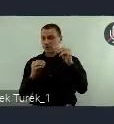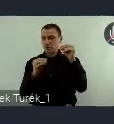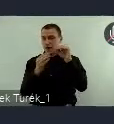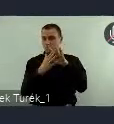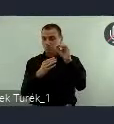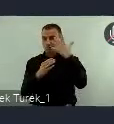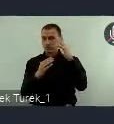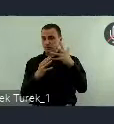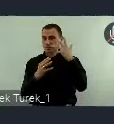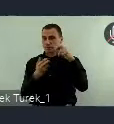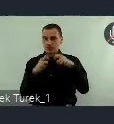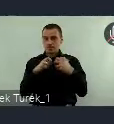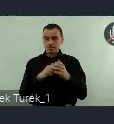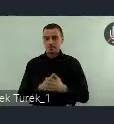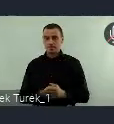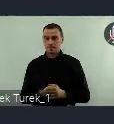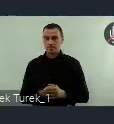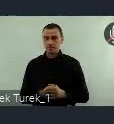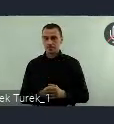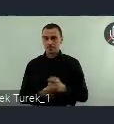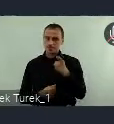to taki wesoły śmieszny